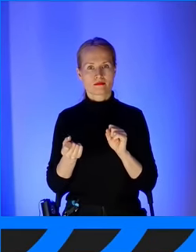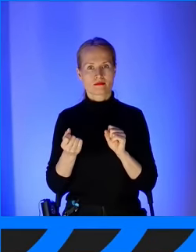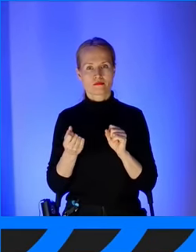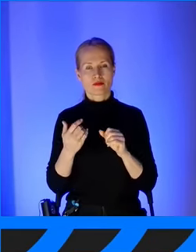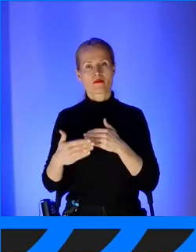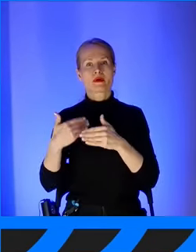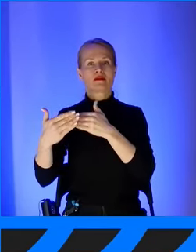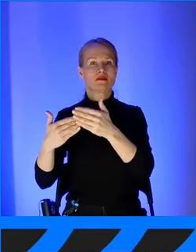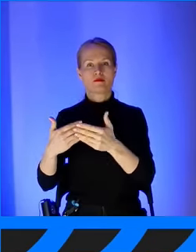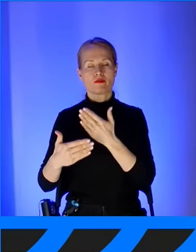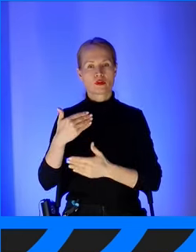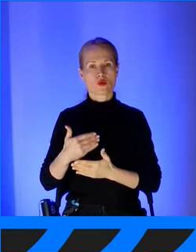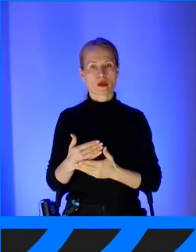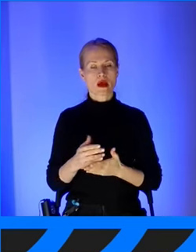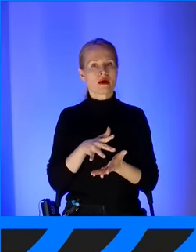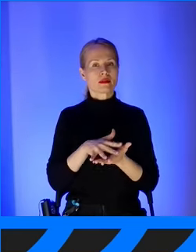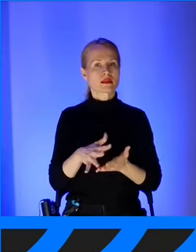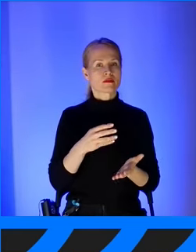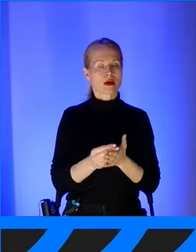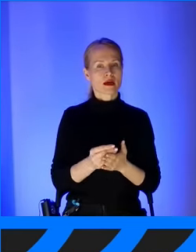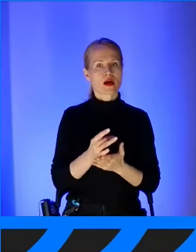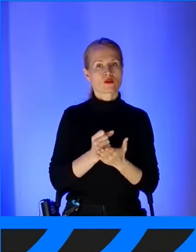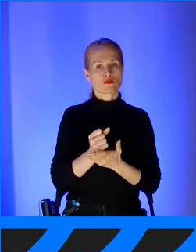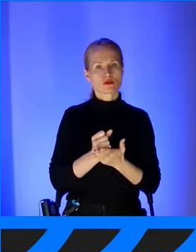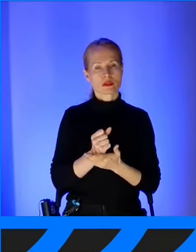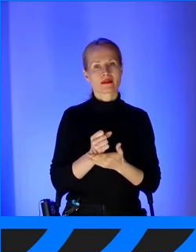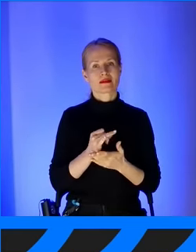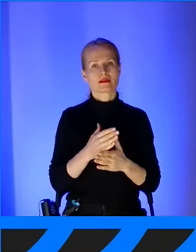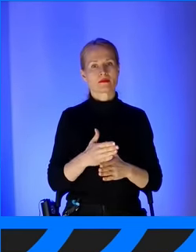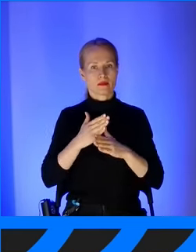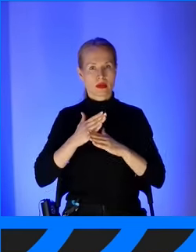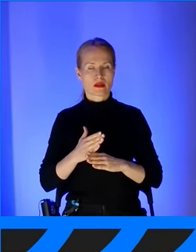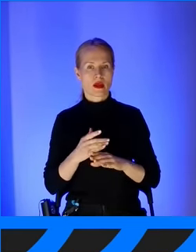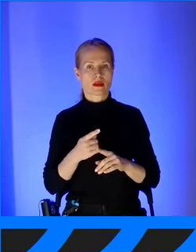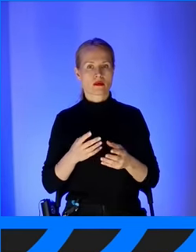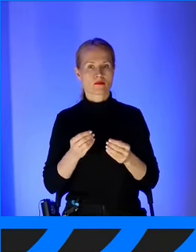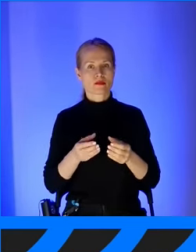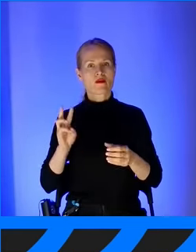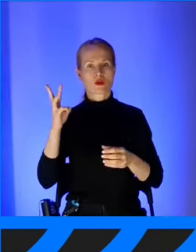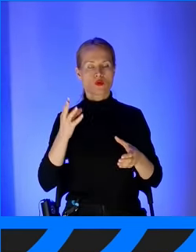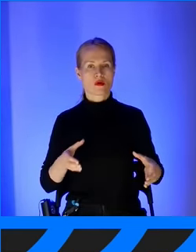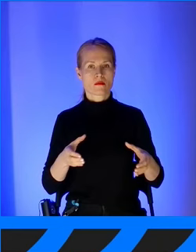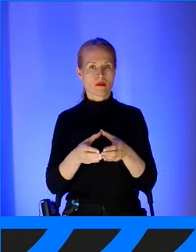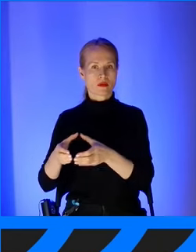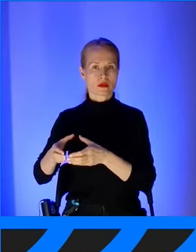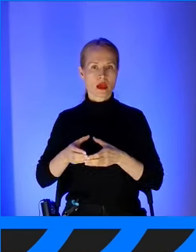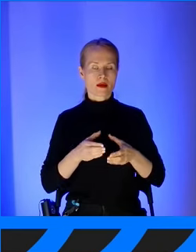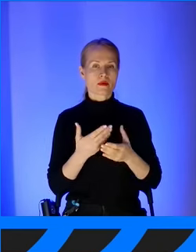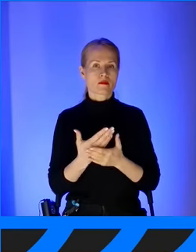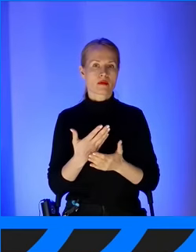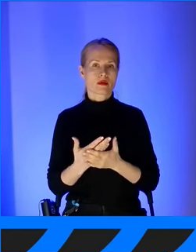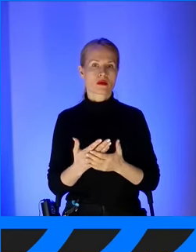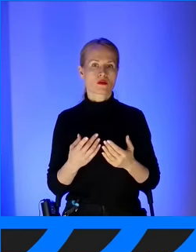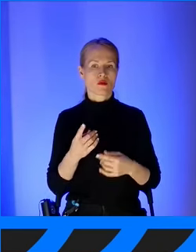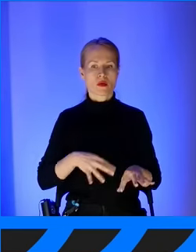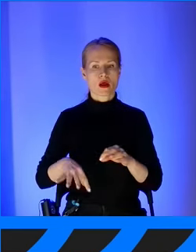свой ресурс а обходить ресурсом таких виртуальных объединений это полезно и для всех то есть там тот же самый проект по д Басу про